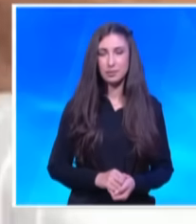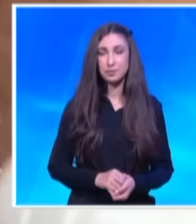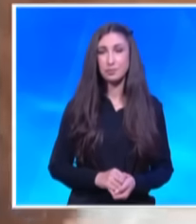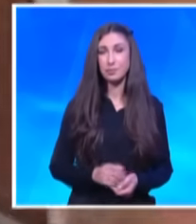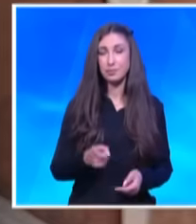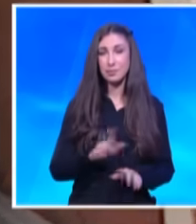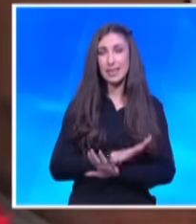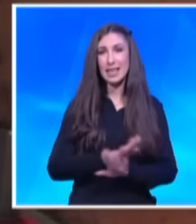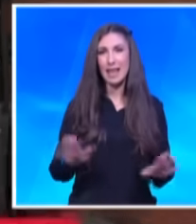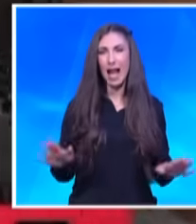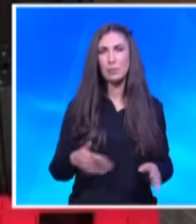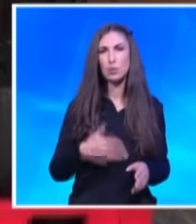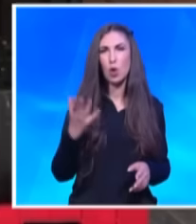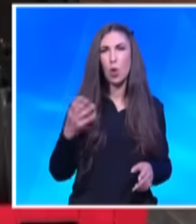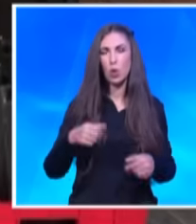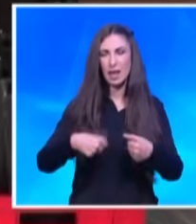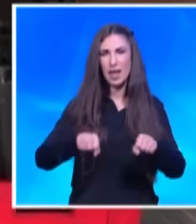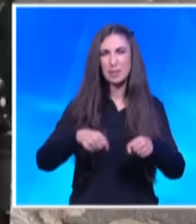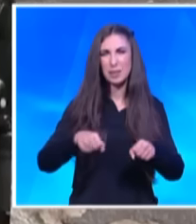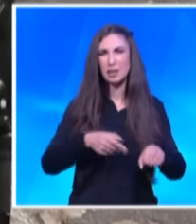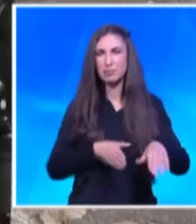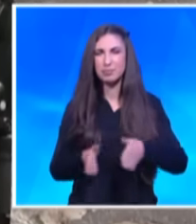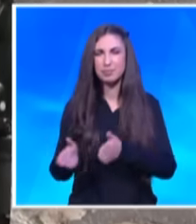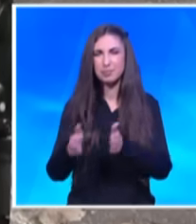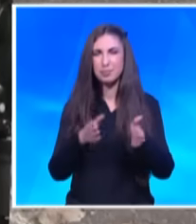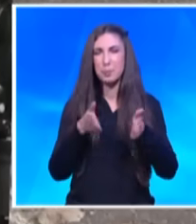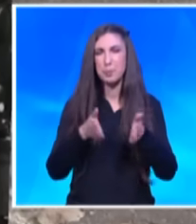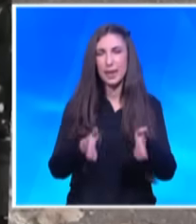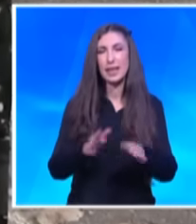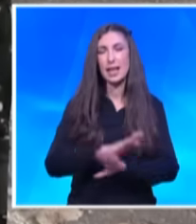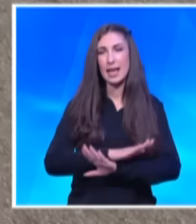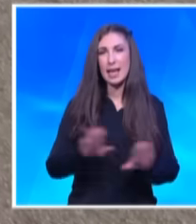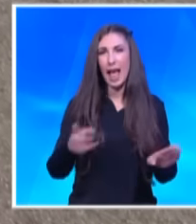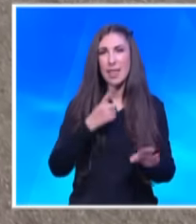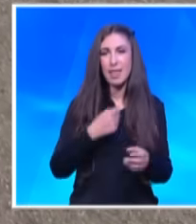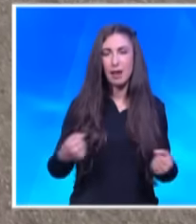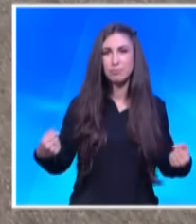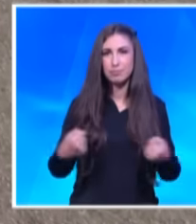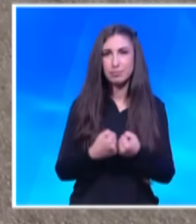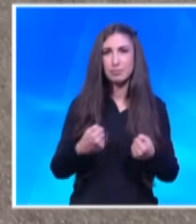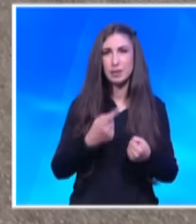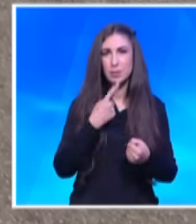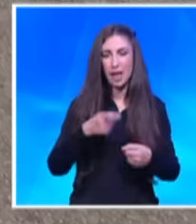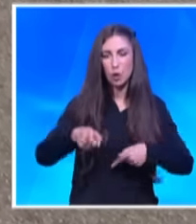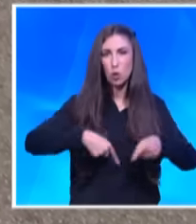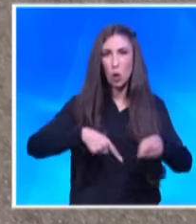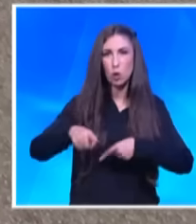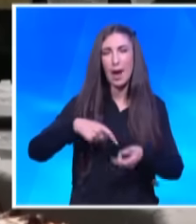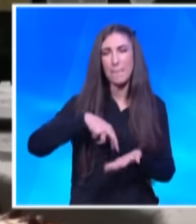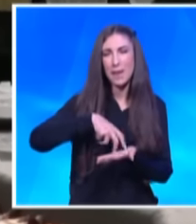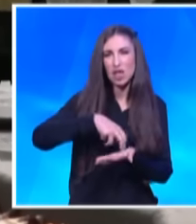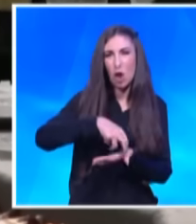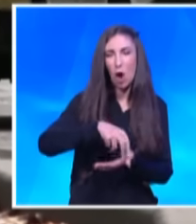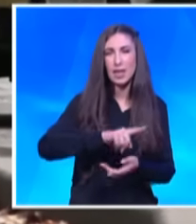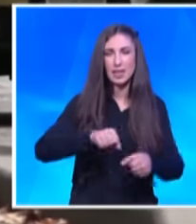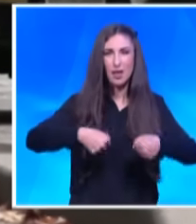Край на десетките разбити тротинетки по парижките улици. Край и на сблъсъците по тротуарите между пешеходци